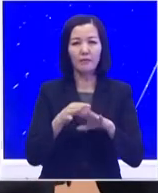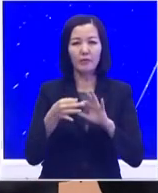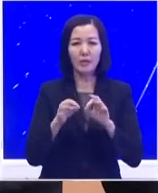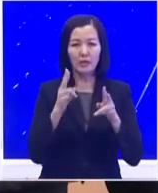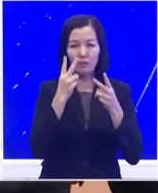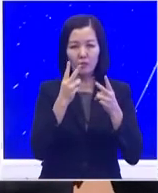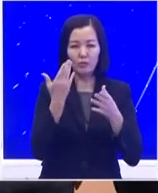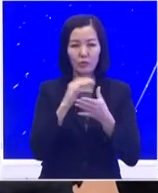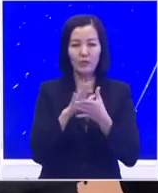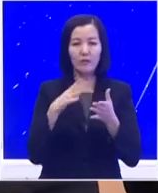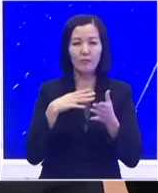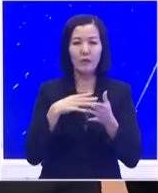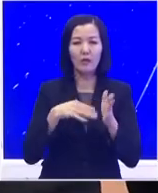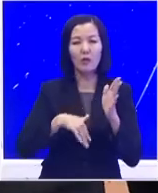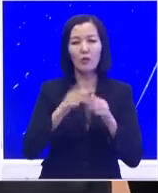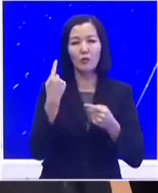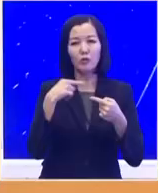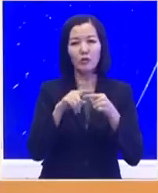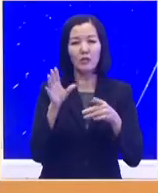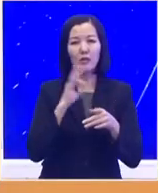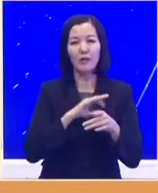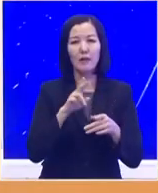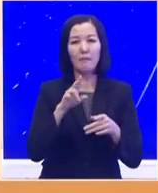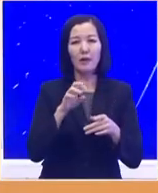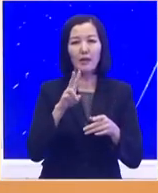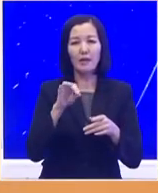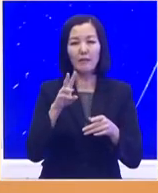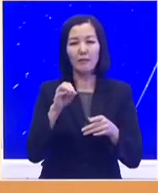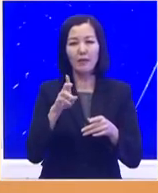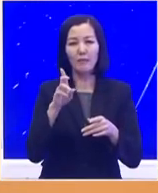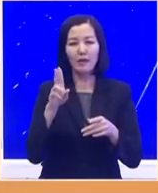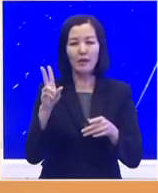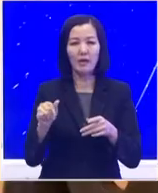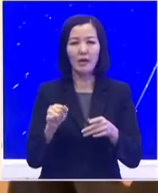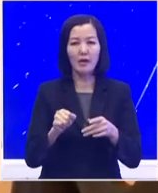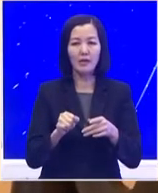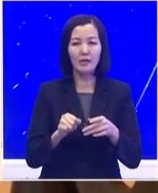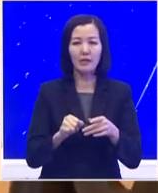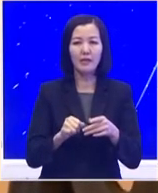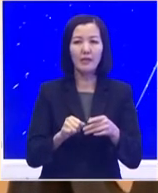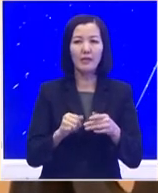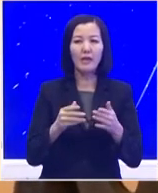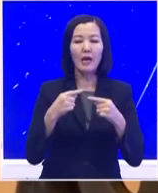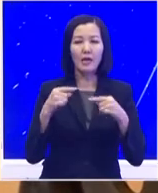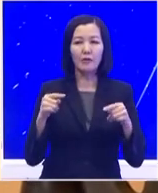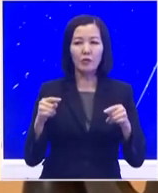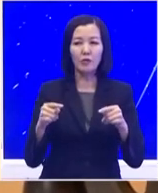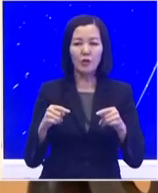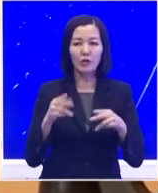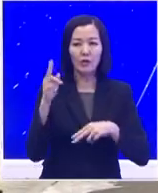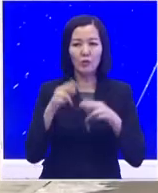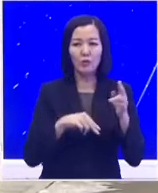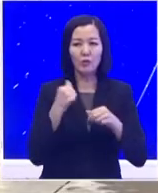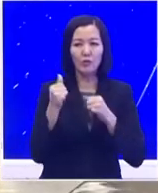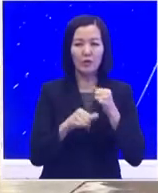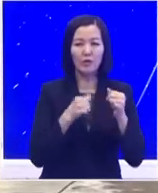көріп қайтты. Бірі озық технологиялы полимер БК. Автокөпірлер үшін полиуретан трек тетіктерін шығарады. 2000